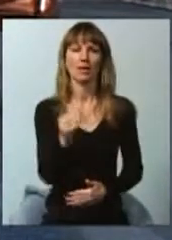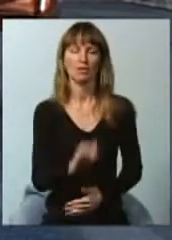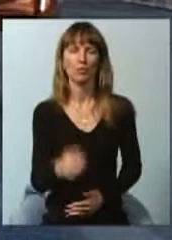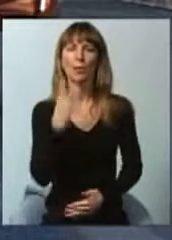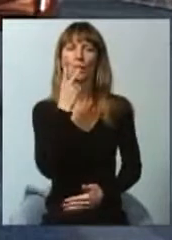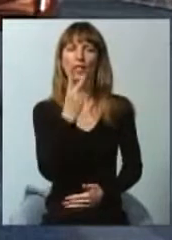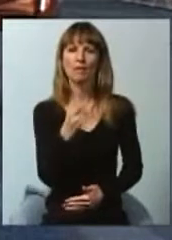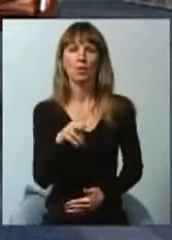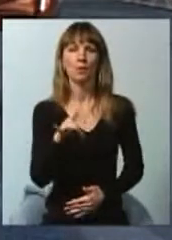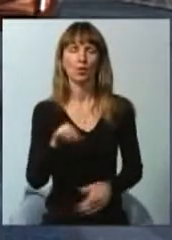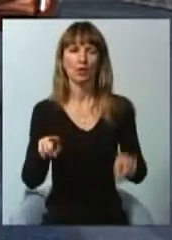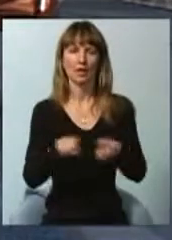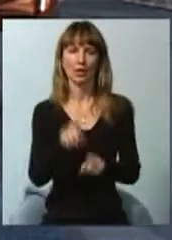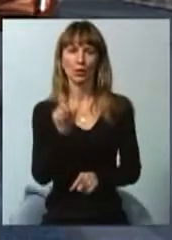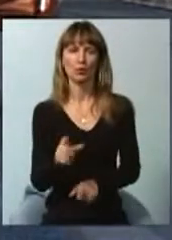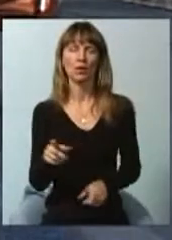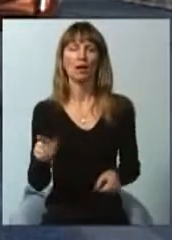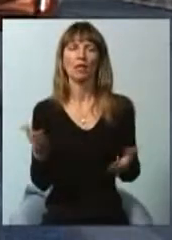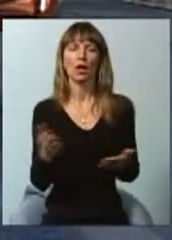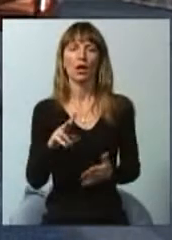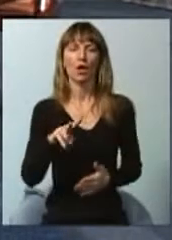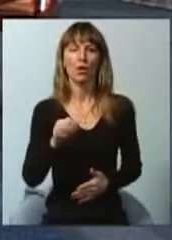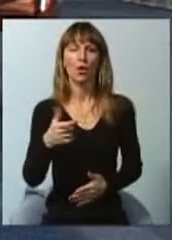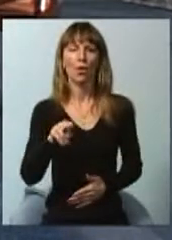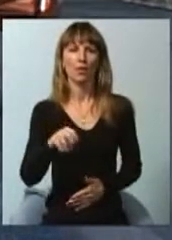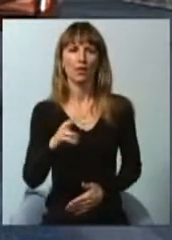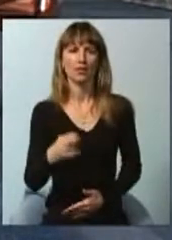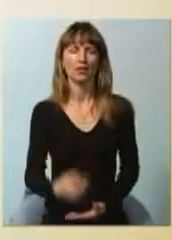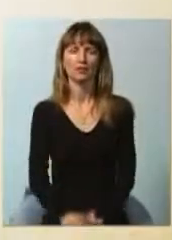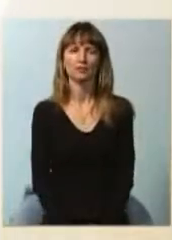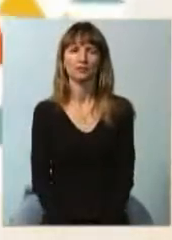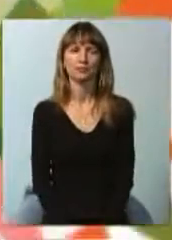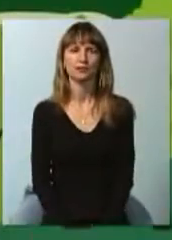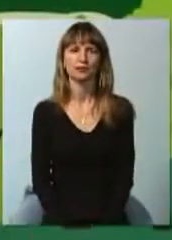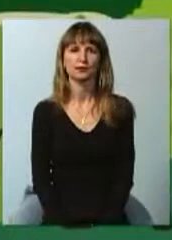взагалі подивитися про таких людей, як логопед.